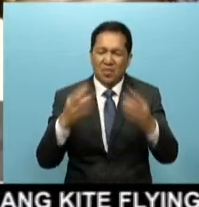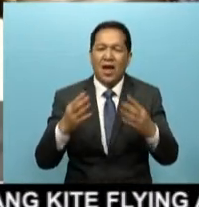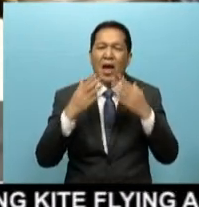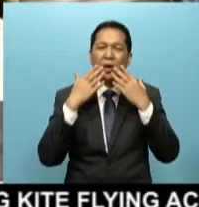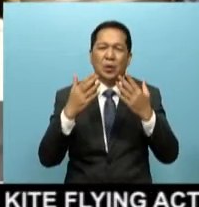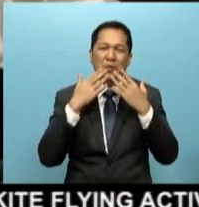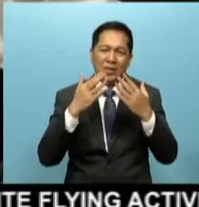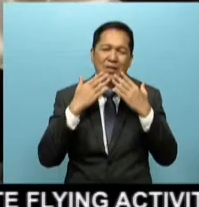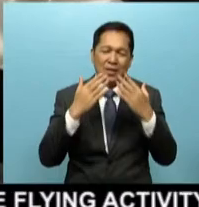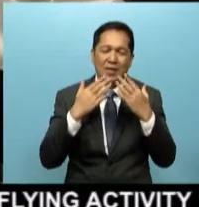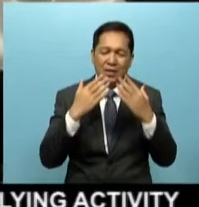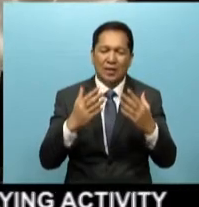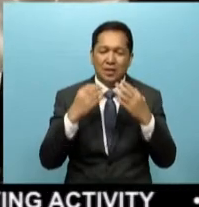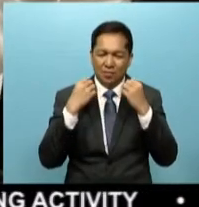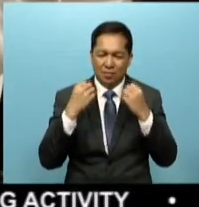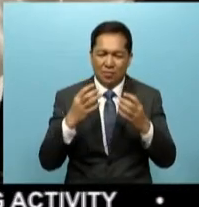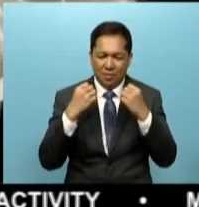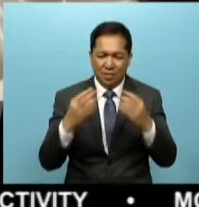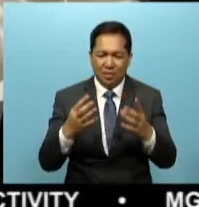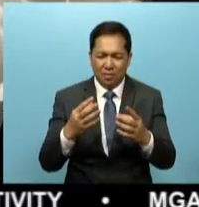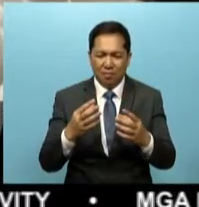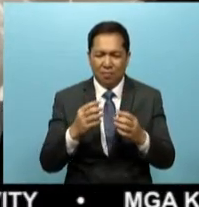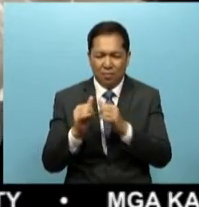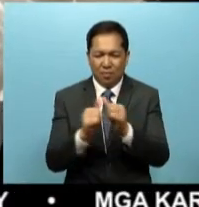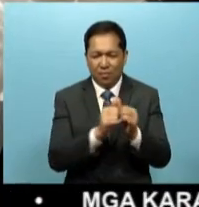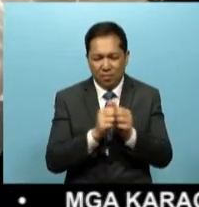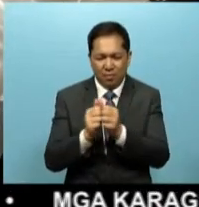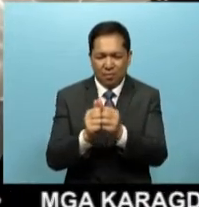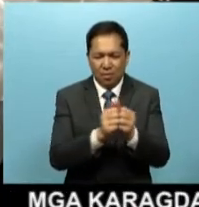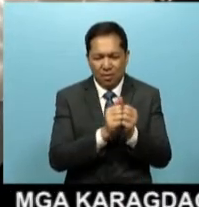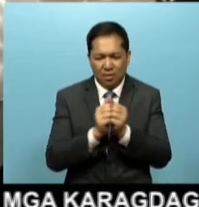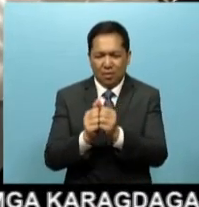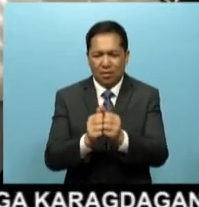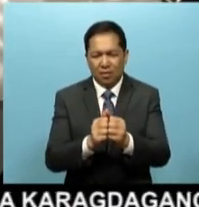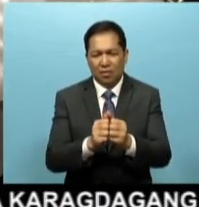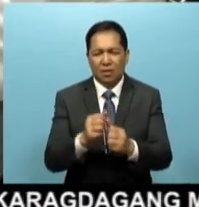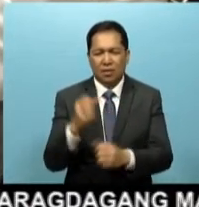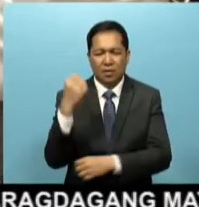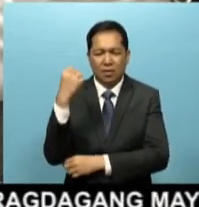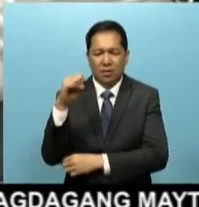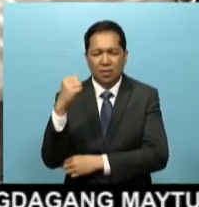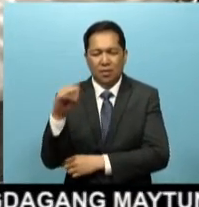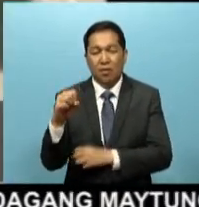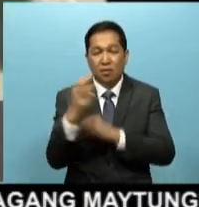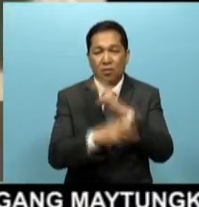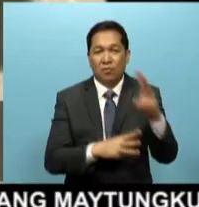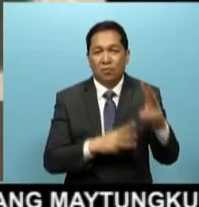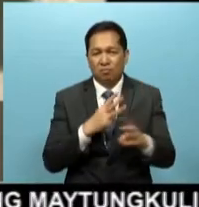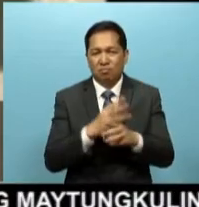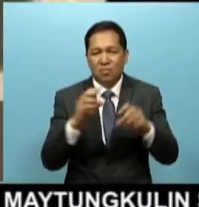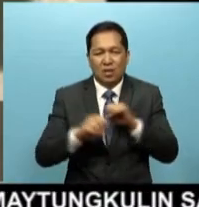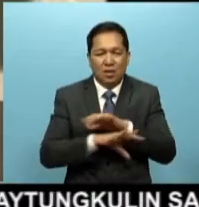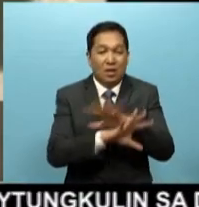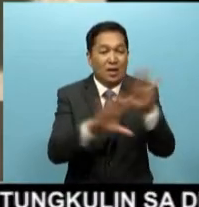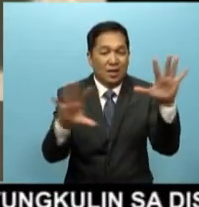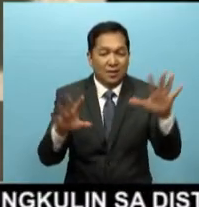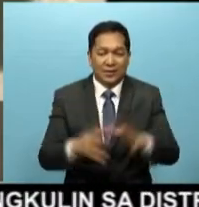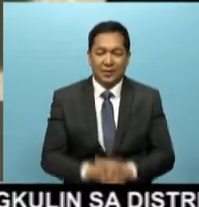Muchísimas gracias, tanto ustedes como nosotros sabemos la necesidad que hay, no tanto en España, sino a nivel